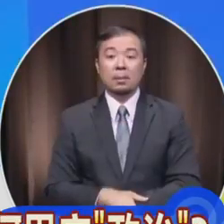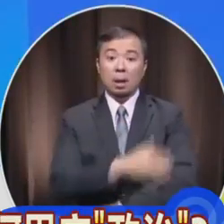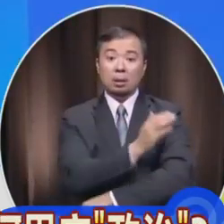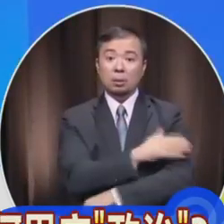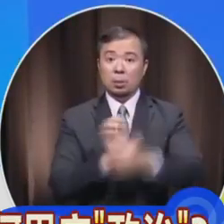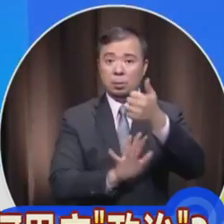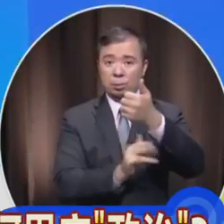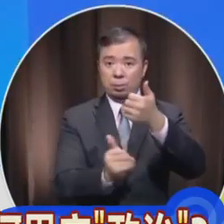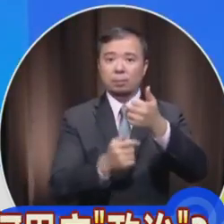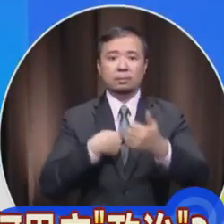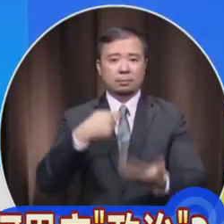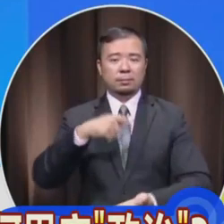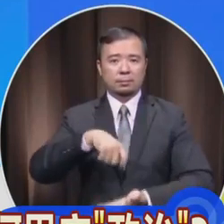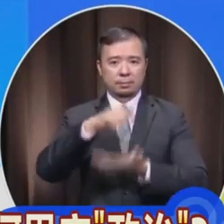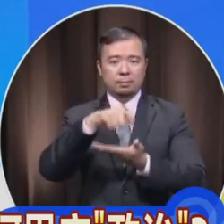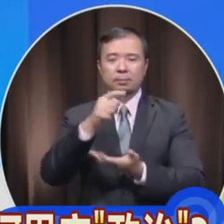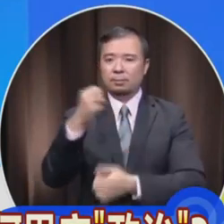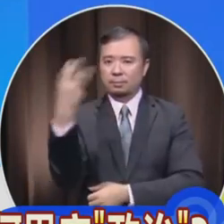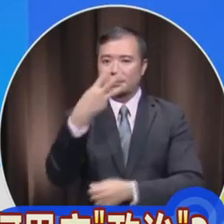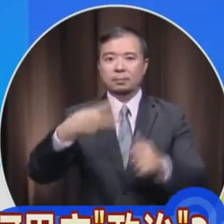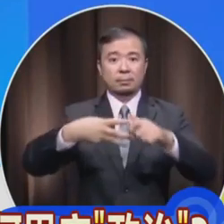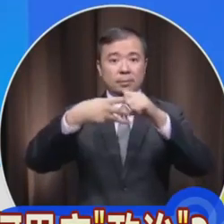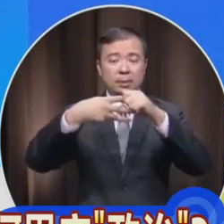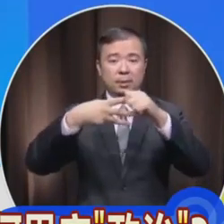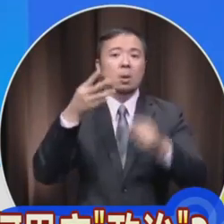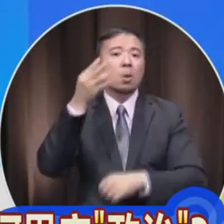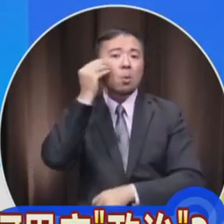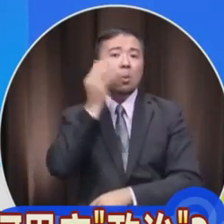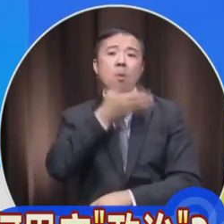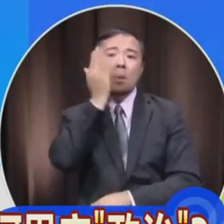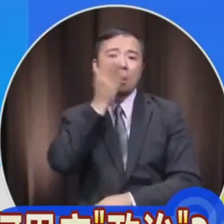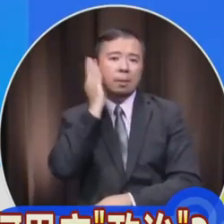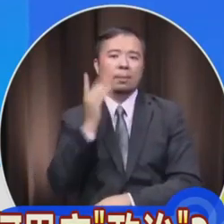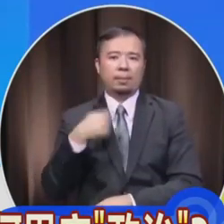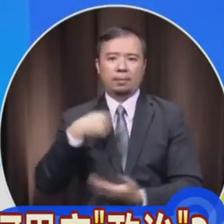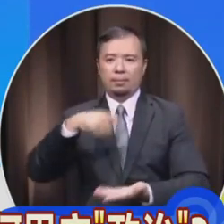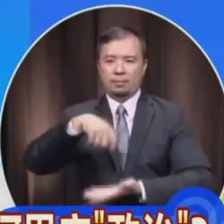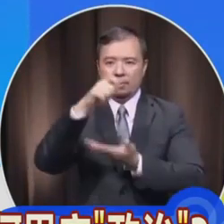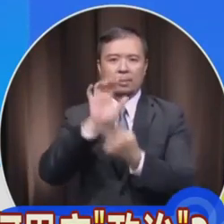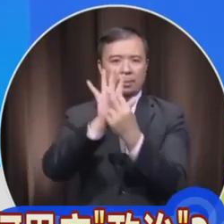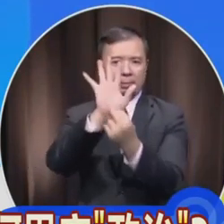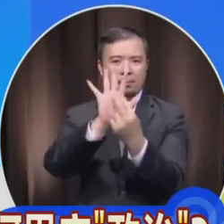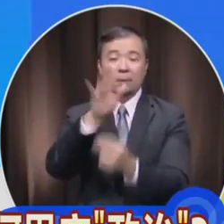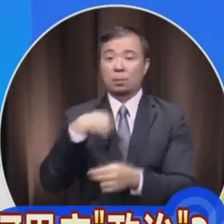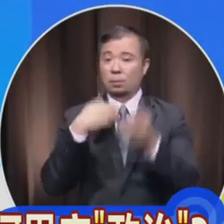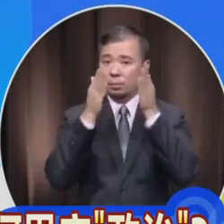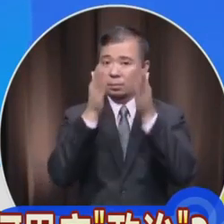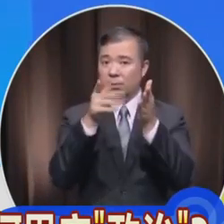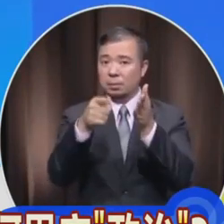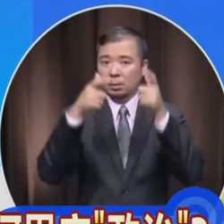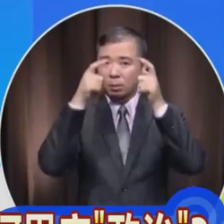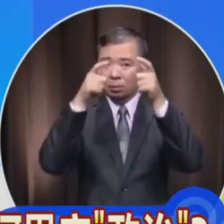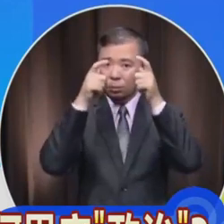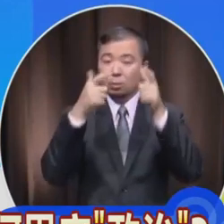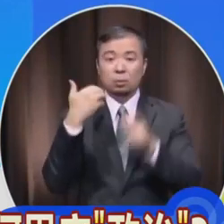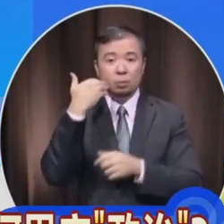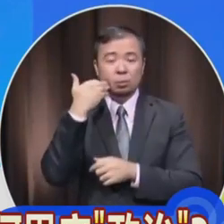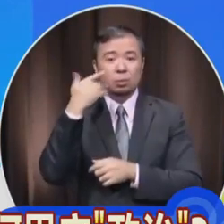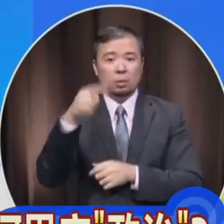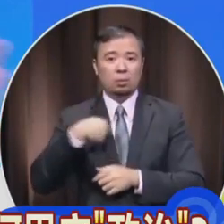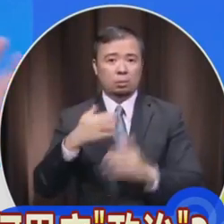提3点：第一，观光。我再说一遍，我在外整个高雄市，如果当高雄市长，对外的观